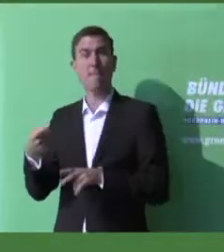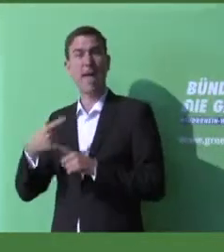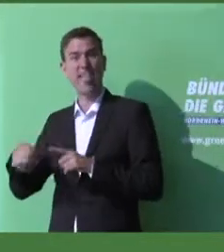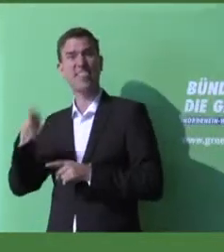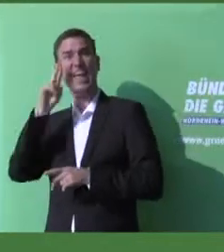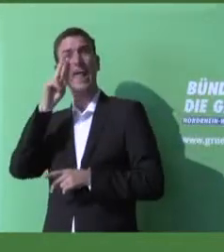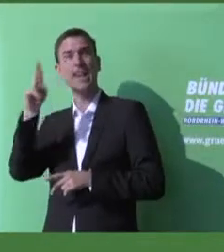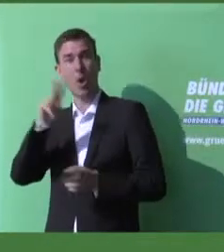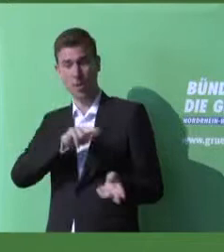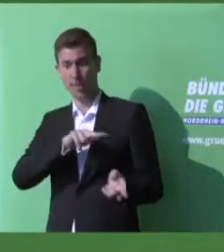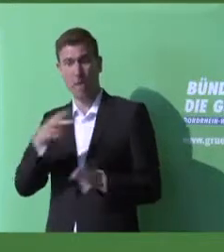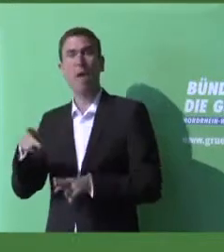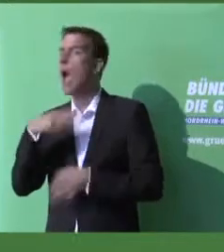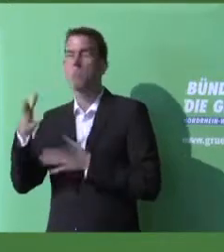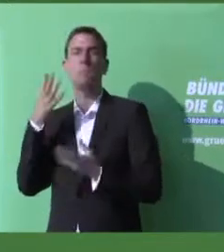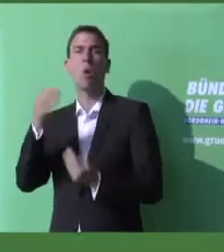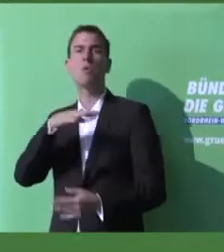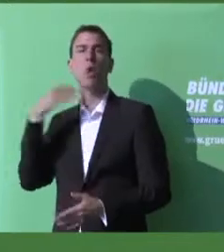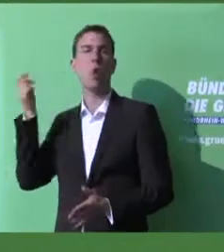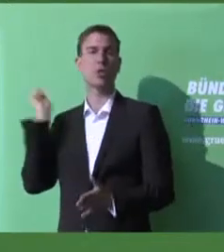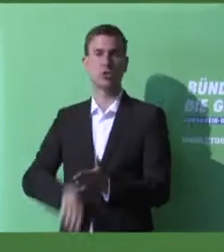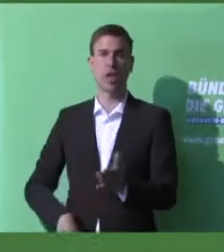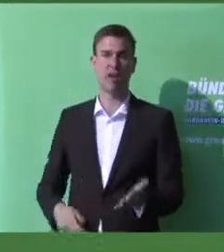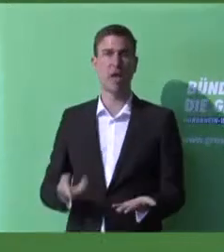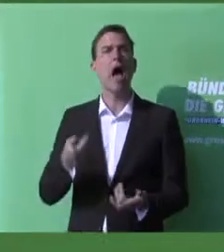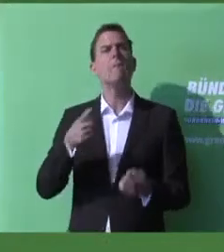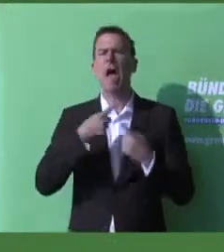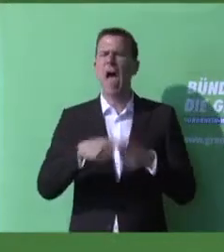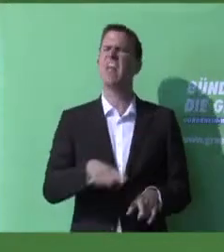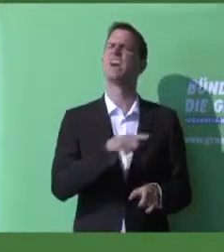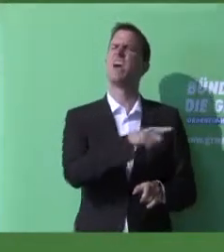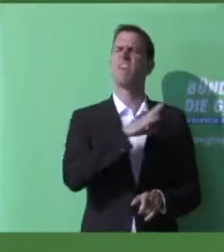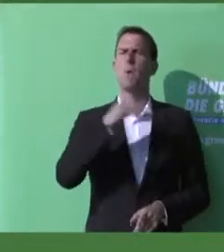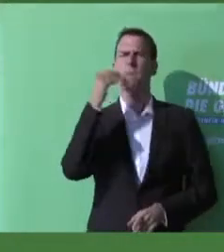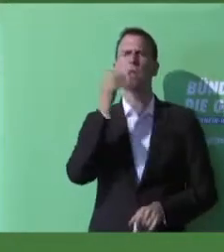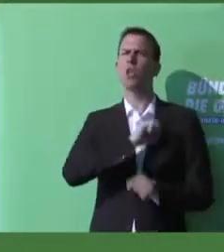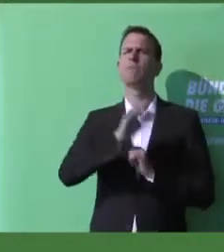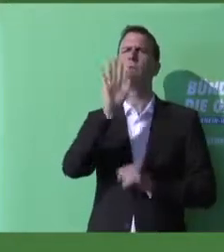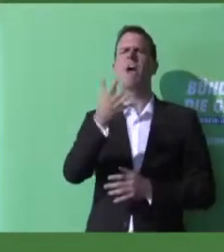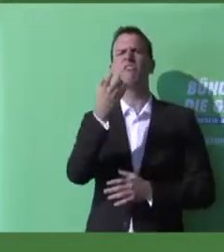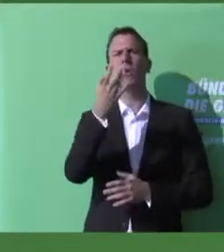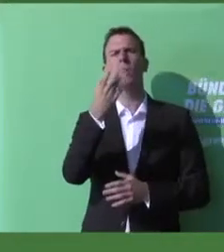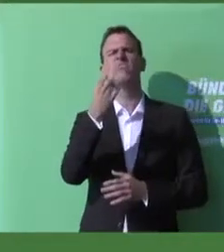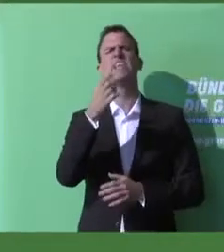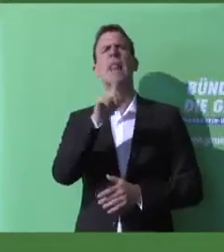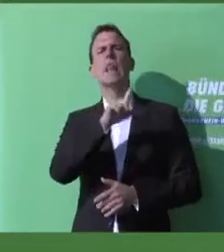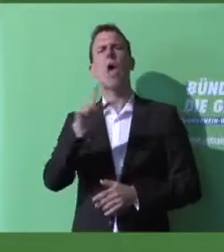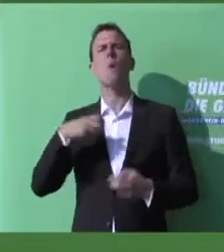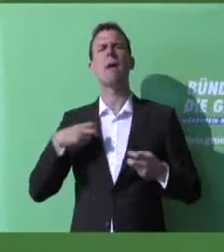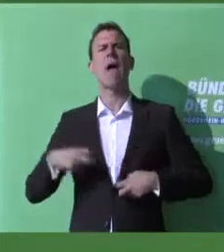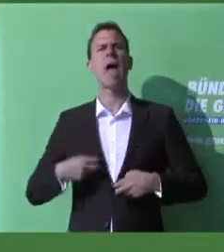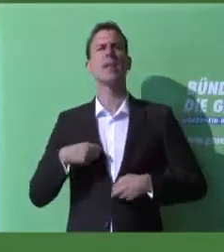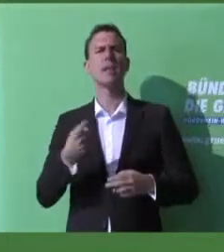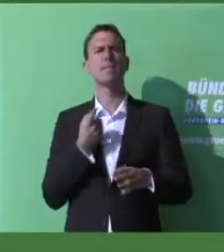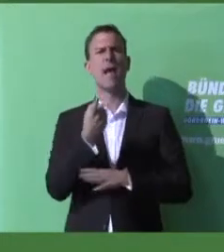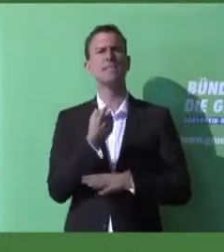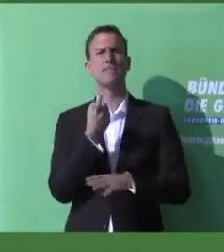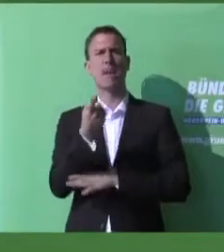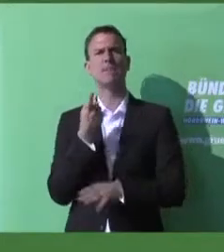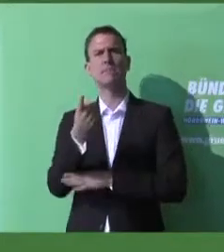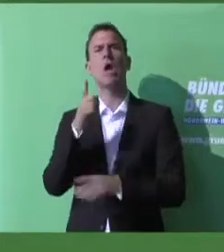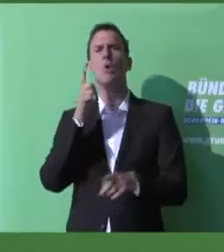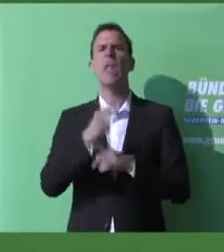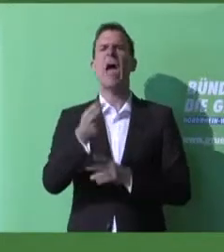Religion. Gleichzeitig liefert Merkel mehr als 50 Leopard 2 Panzer und 20